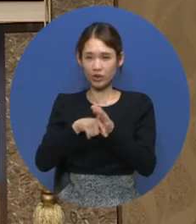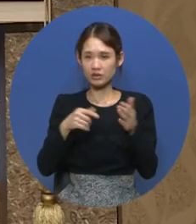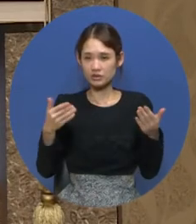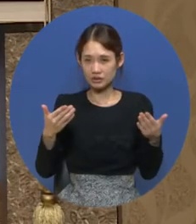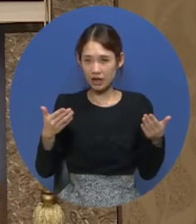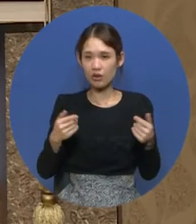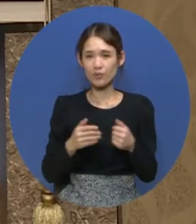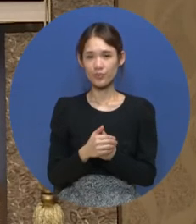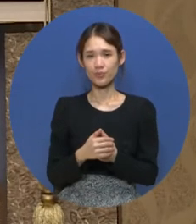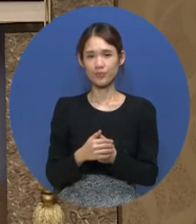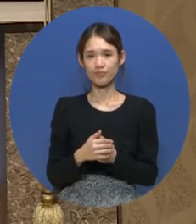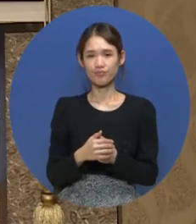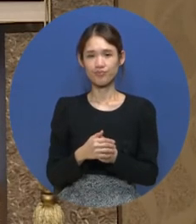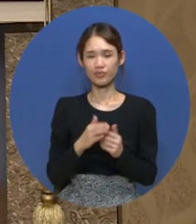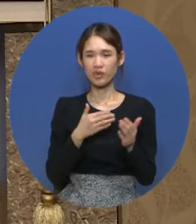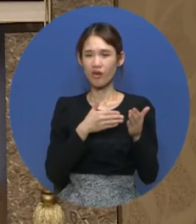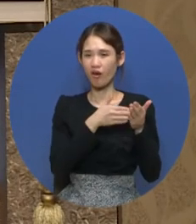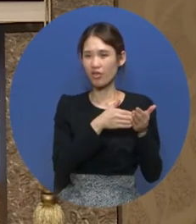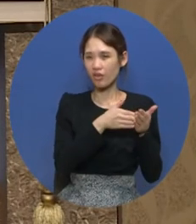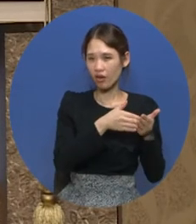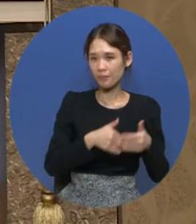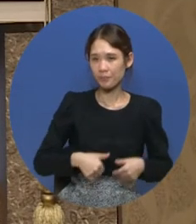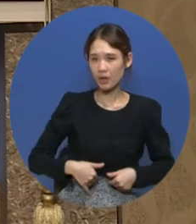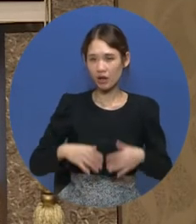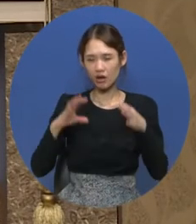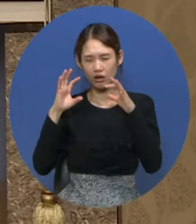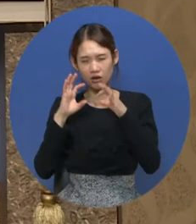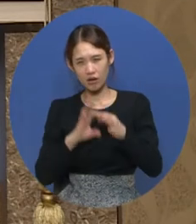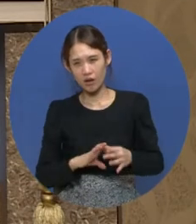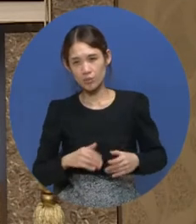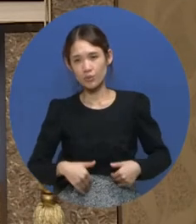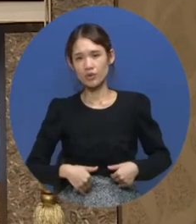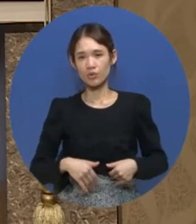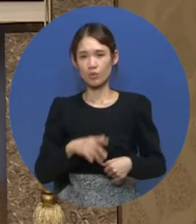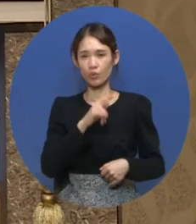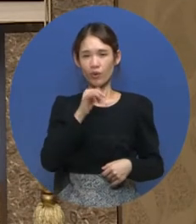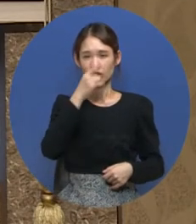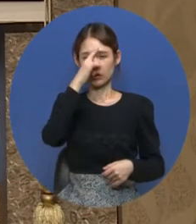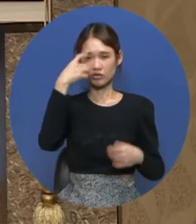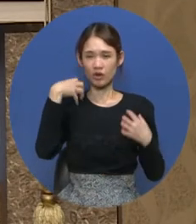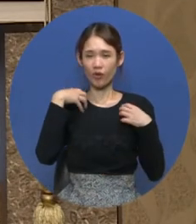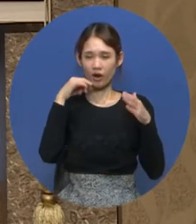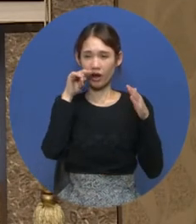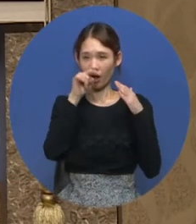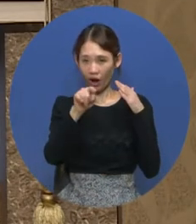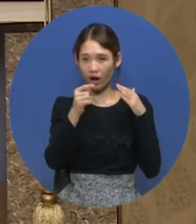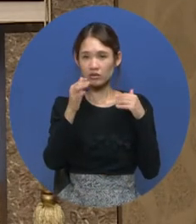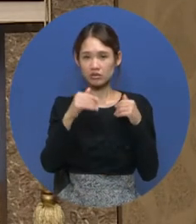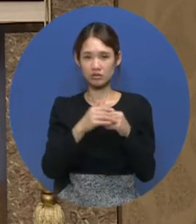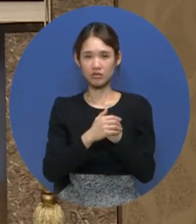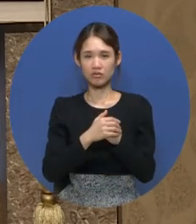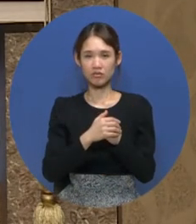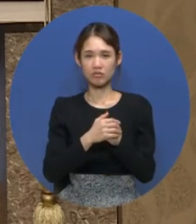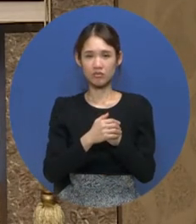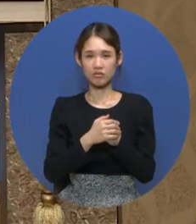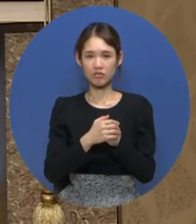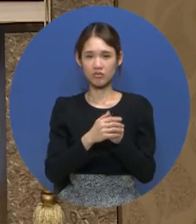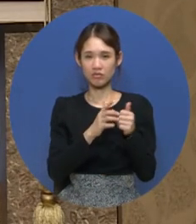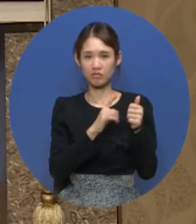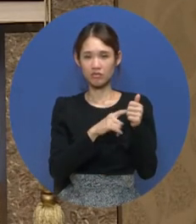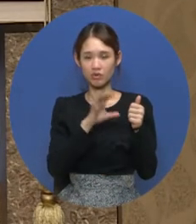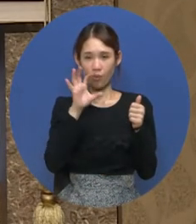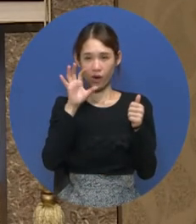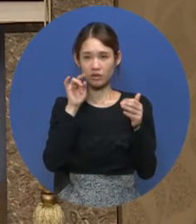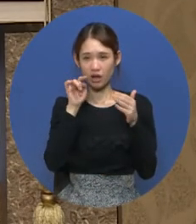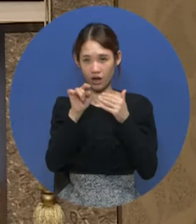거둔다 나가서 건 10 해야 되기 때문에 그 과천청사 를 갔었는데 각종 청 사러 가서 그분들을 그분이